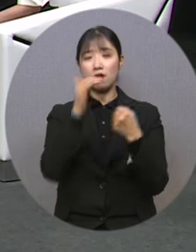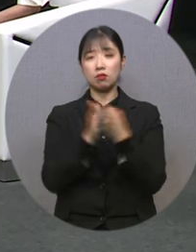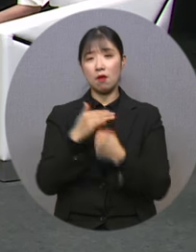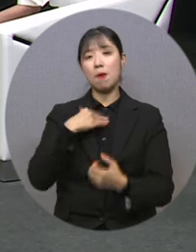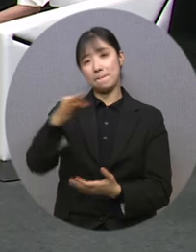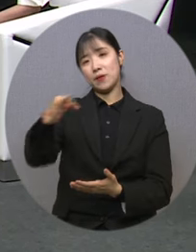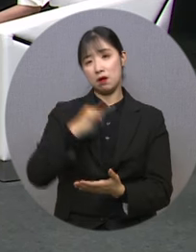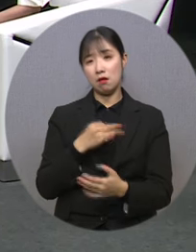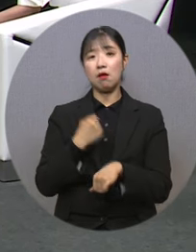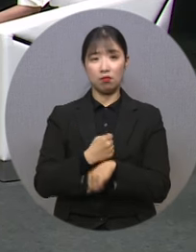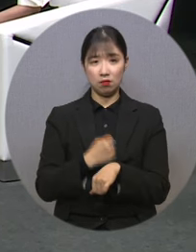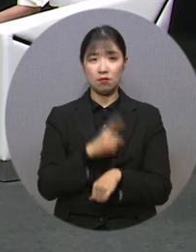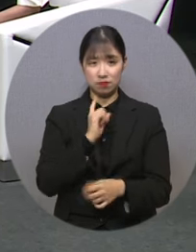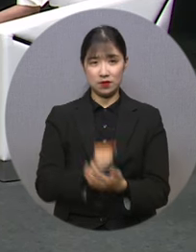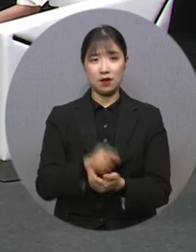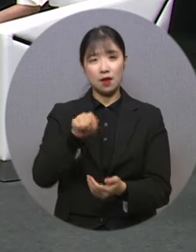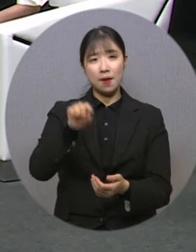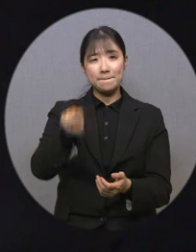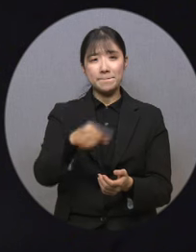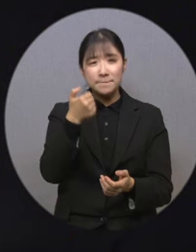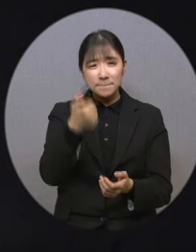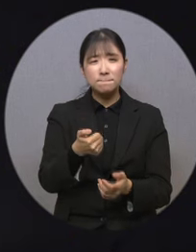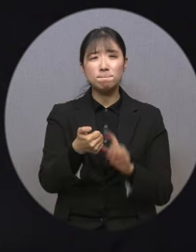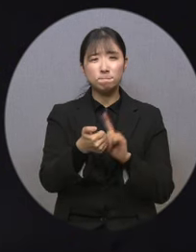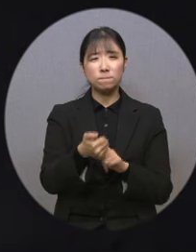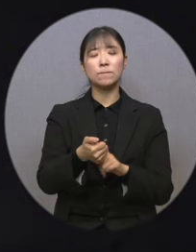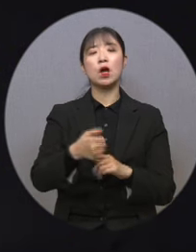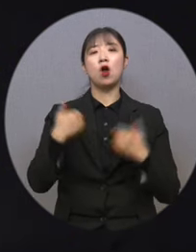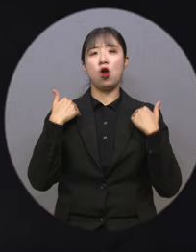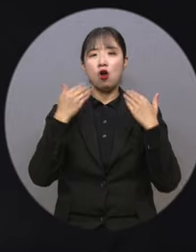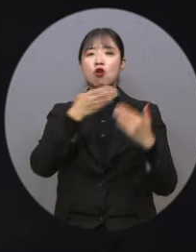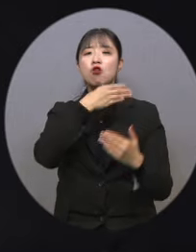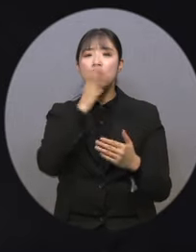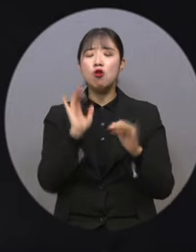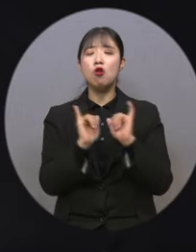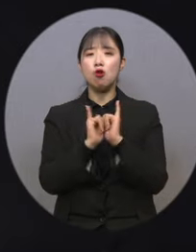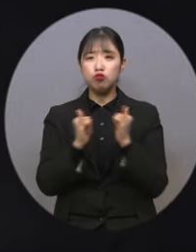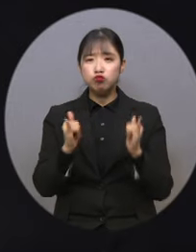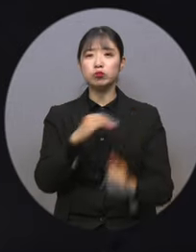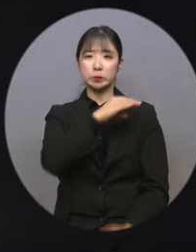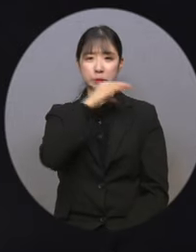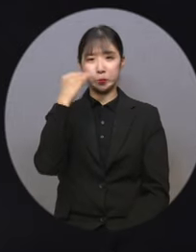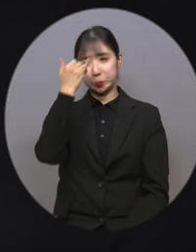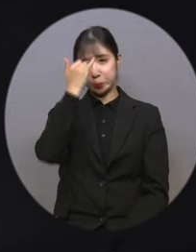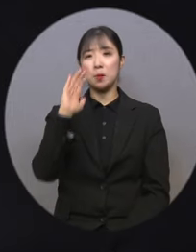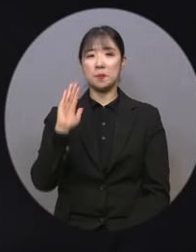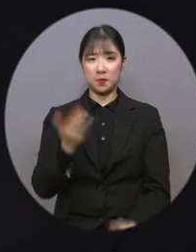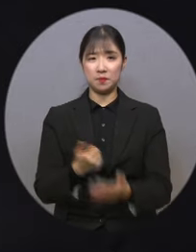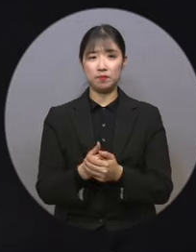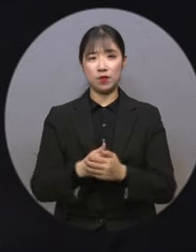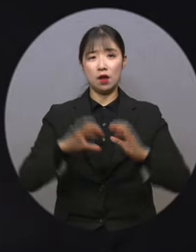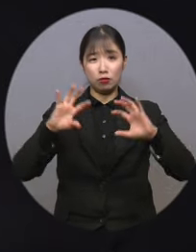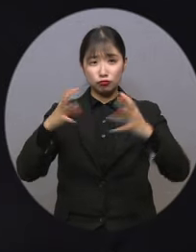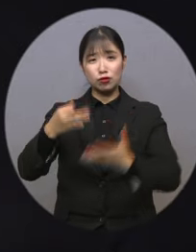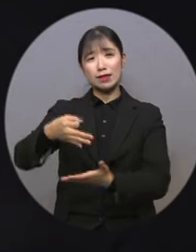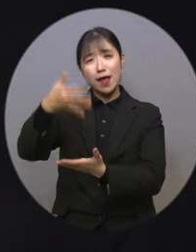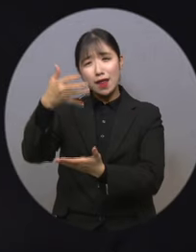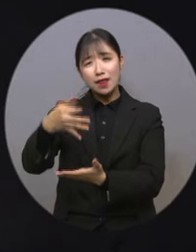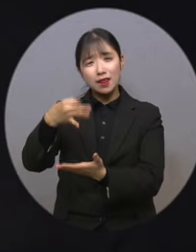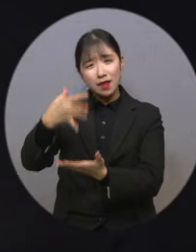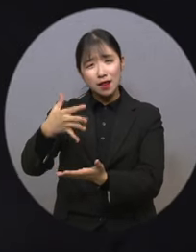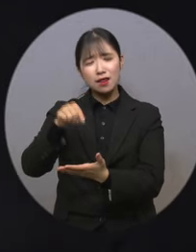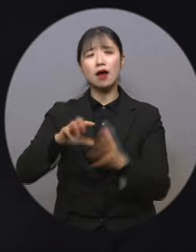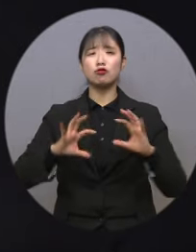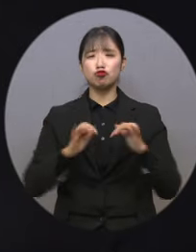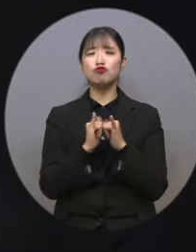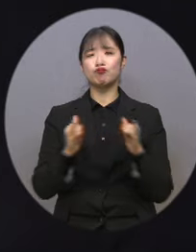제가 주는 150만 원은 어른들의 채통도 살려요. 배당금이야. 국가의 재산이 국민 거니까